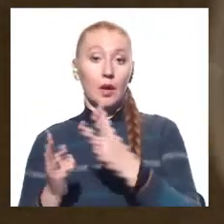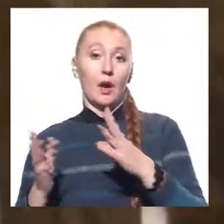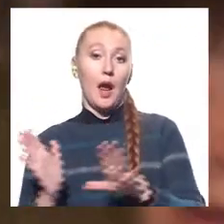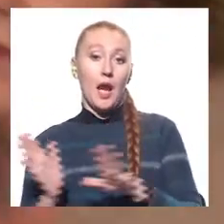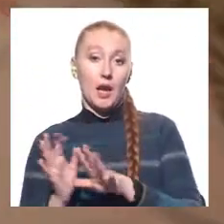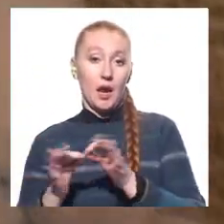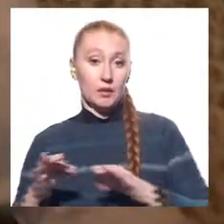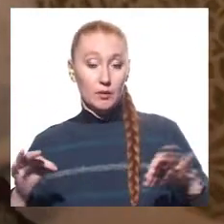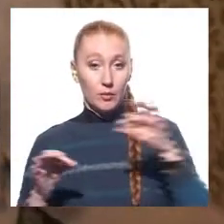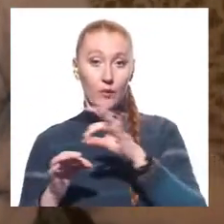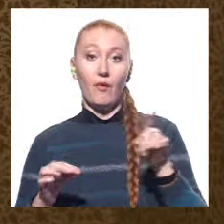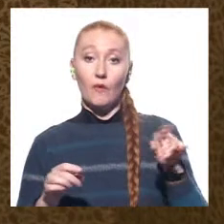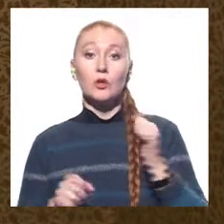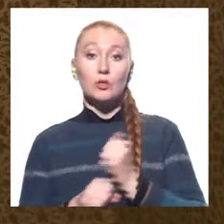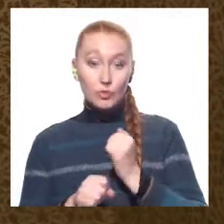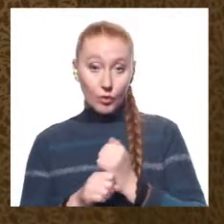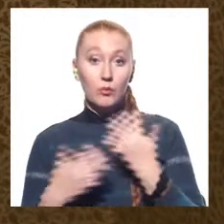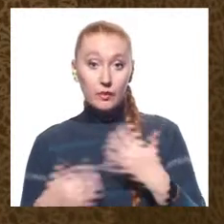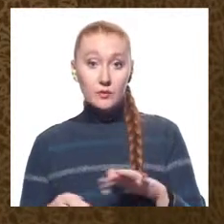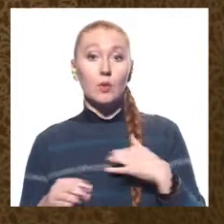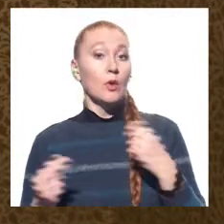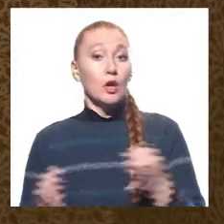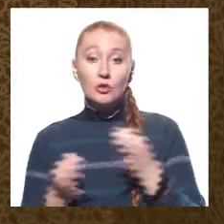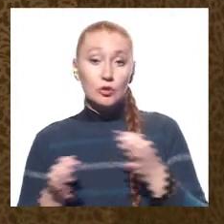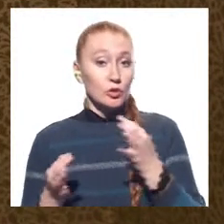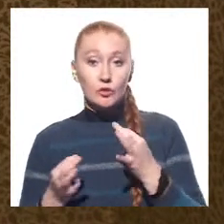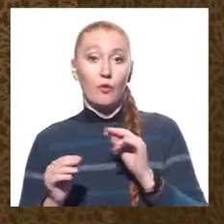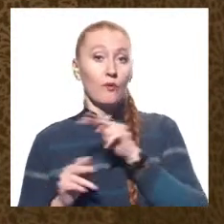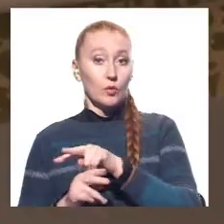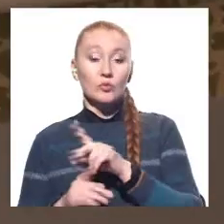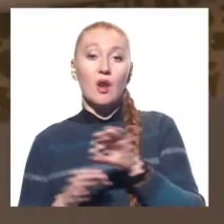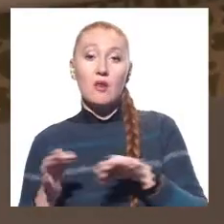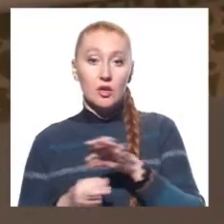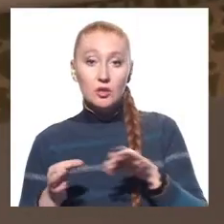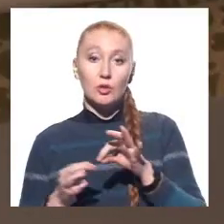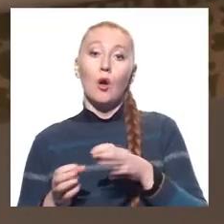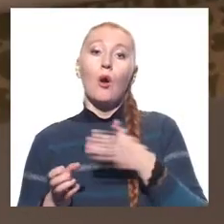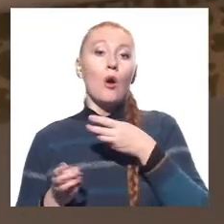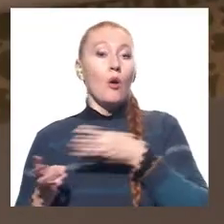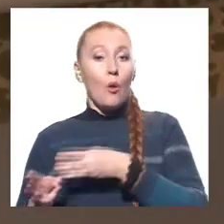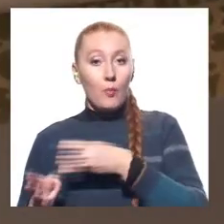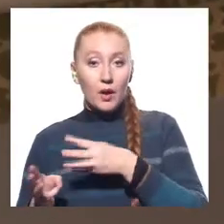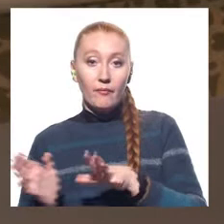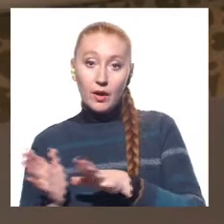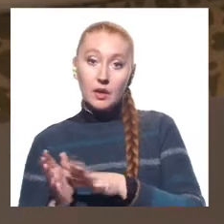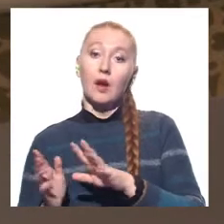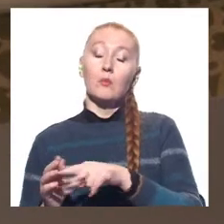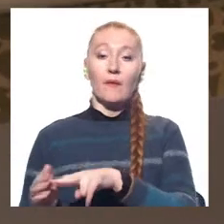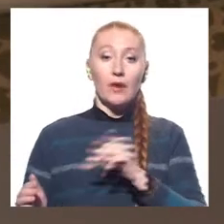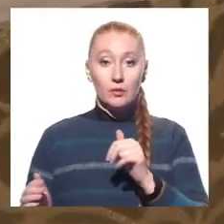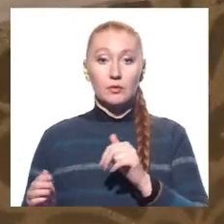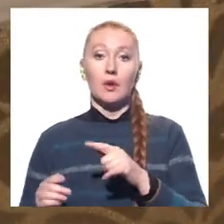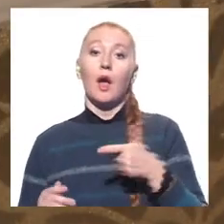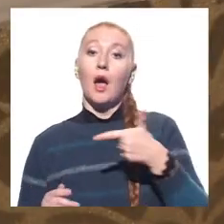електрика вся. Вони зробили. Ми тепер не можемо нічого включити лишнє або обігрівачі, бо це все вимикає.